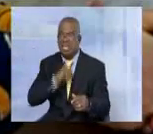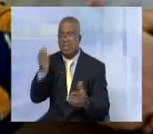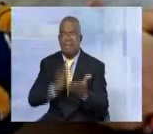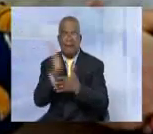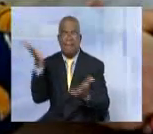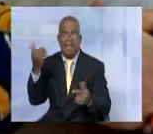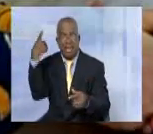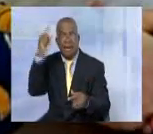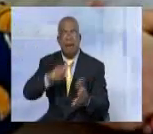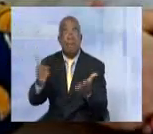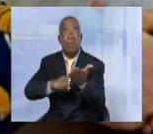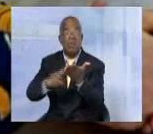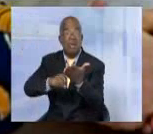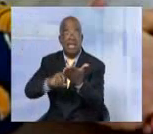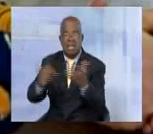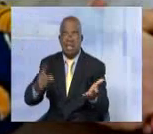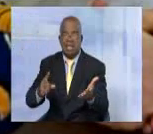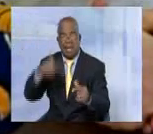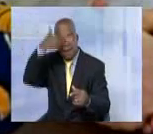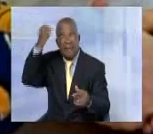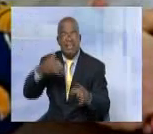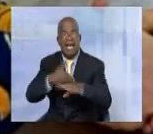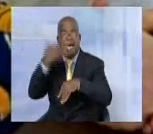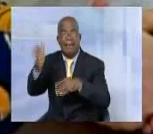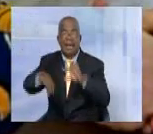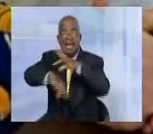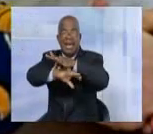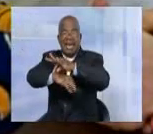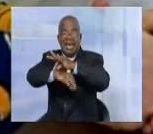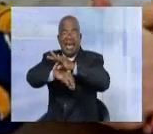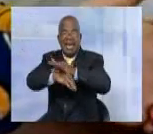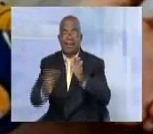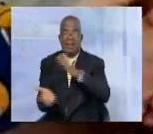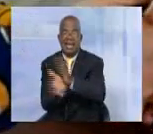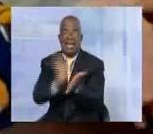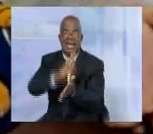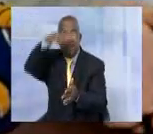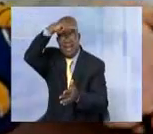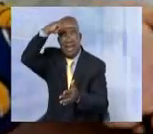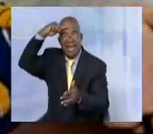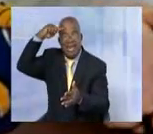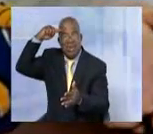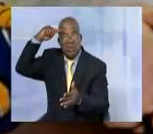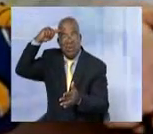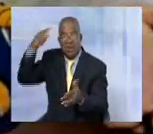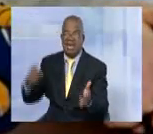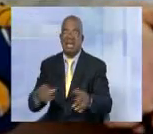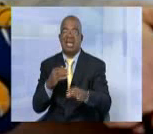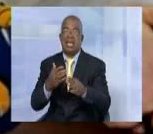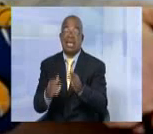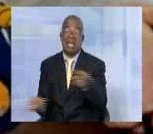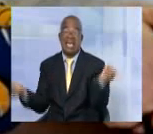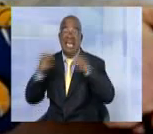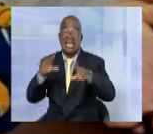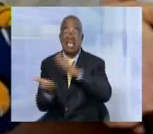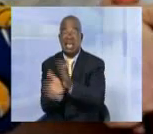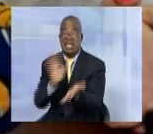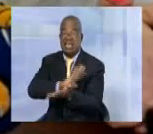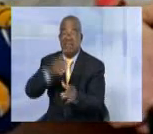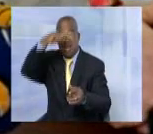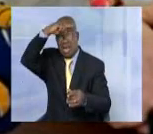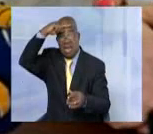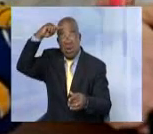un des albinos, parce que ces rayons ultraviolets ne sont pas bons pour la peau. Ces rayons là brûlent la peau. Et c'est ceux qui